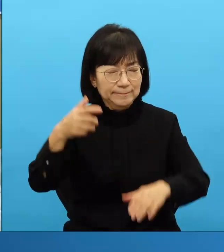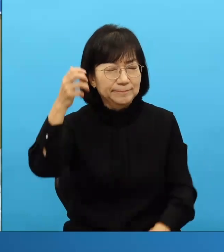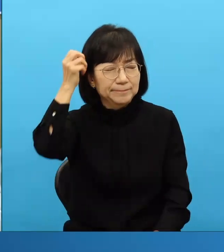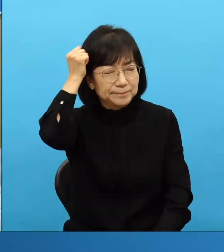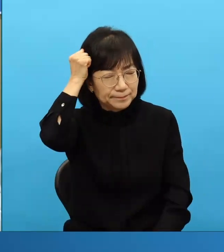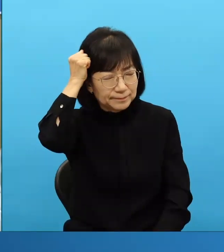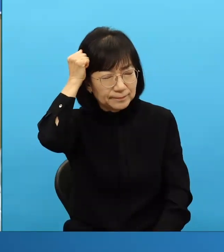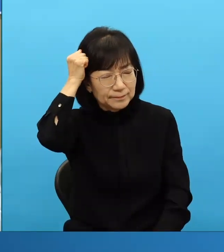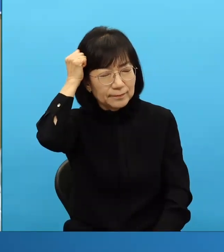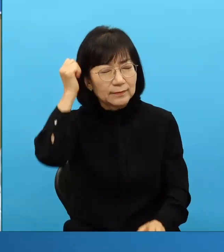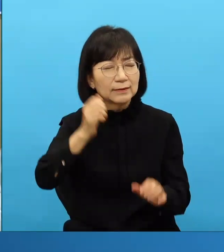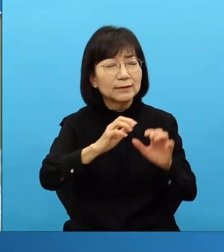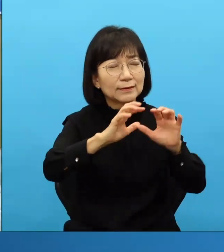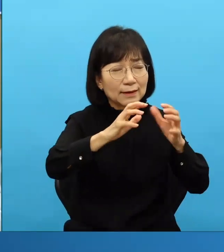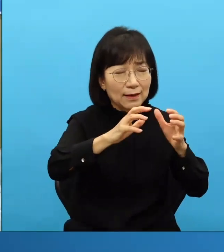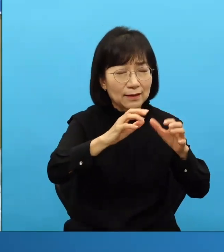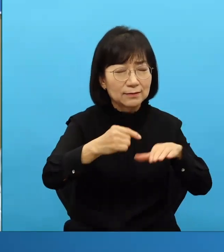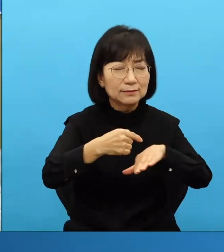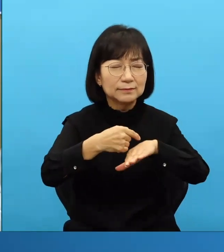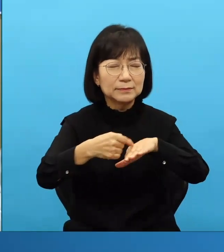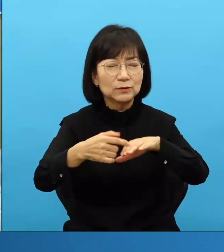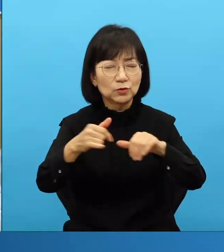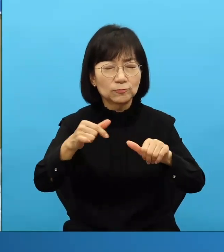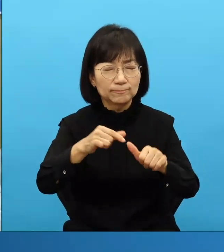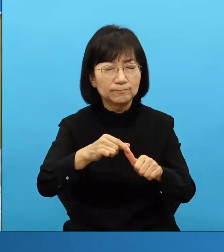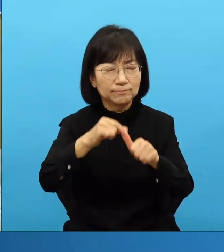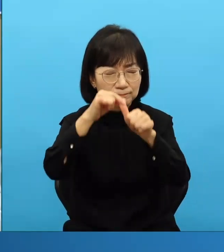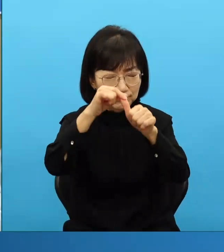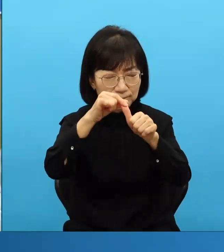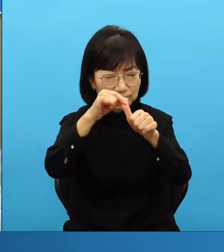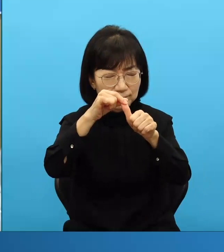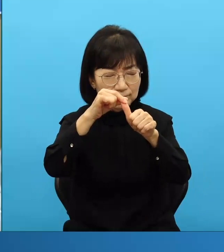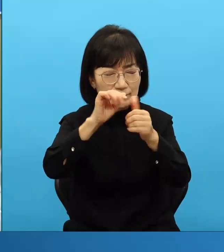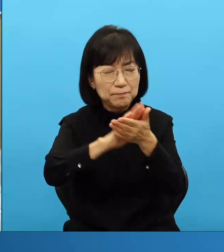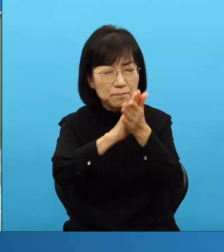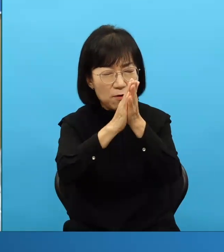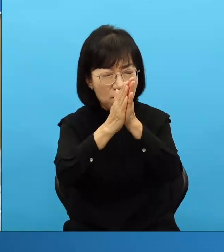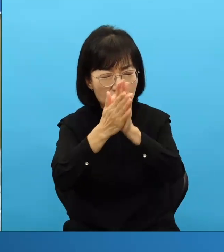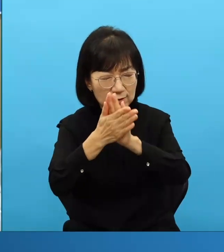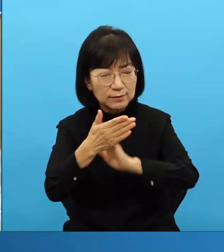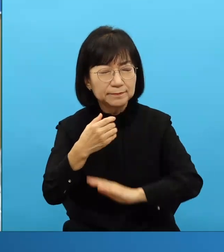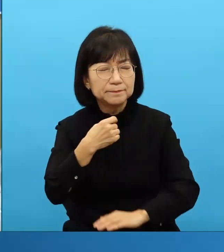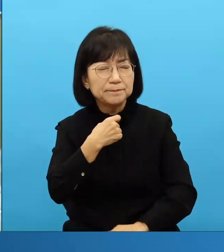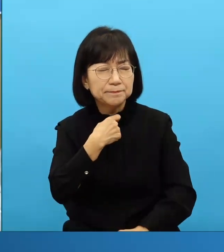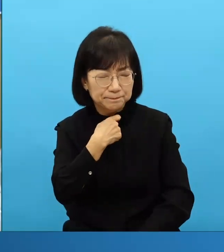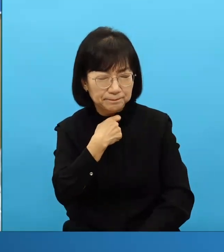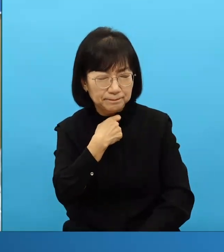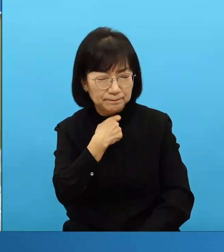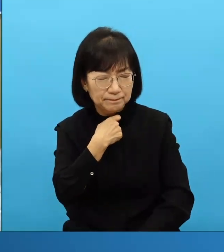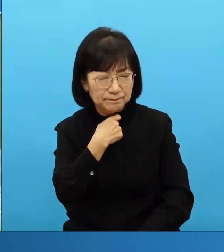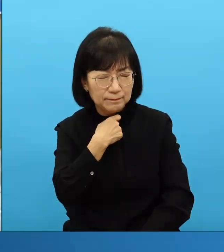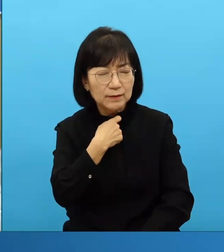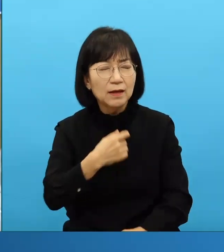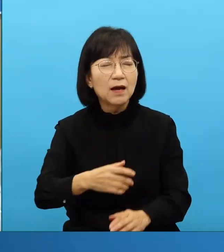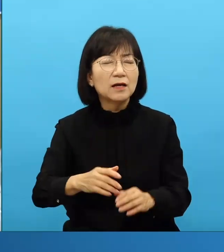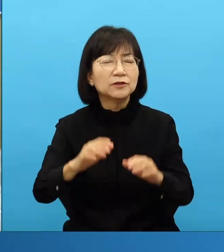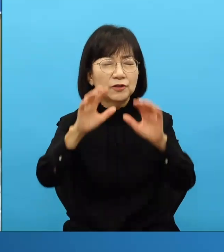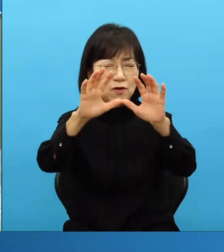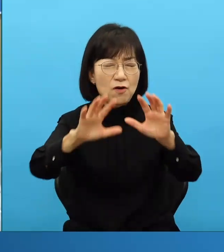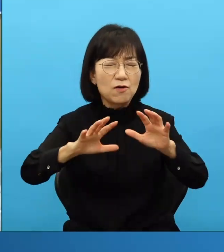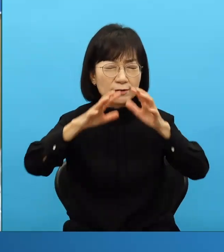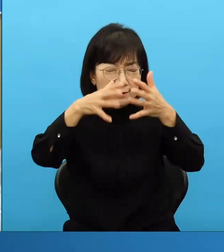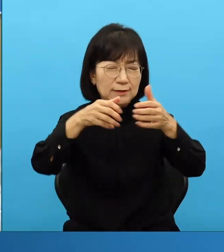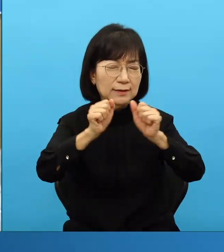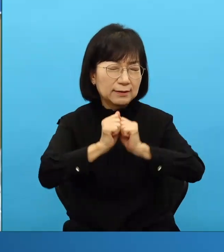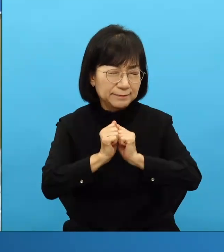나라와 민족을 살리고 변화시킬 참 복음 가진 전 세계에 흩어진 그리스도의 제자들의 심령에